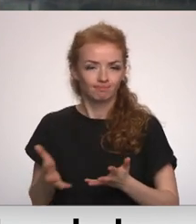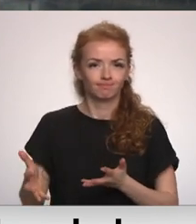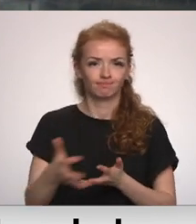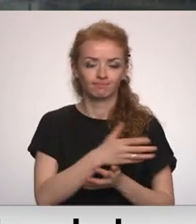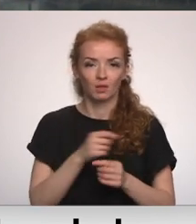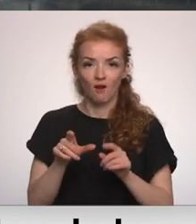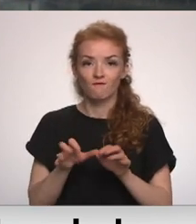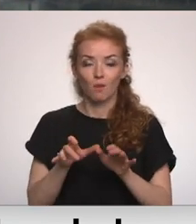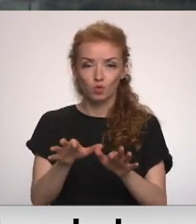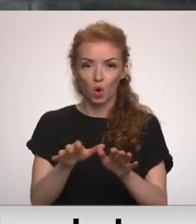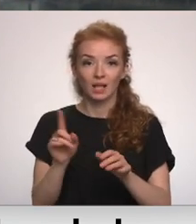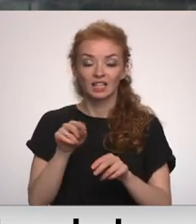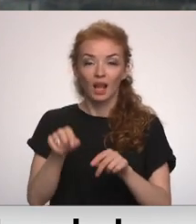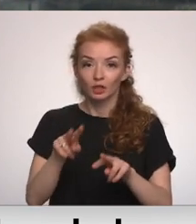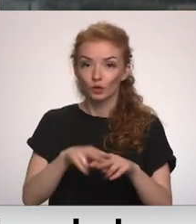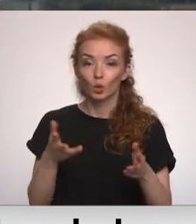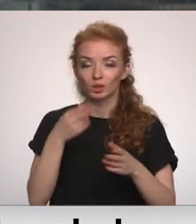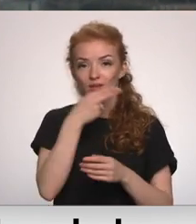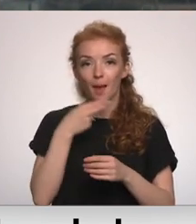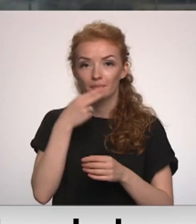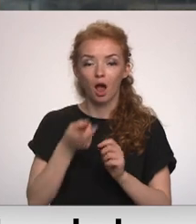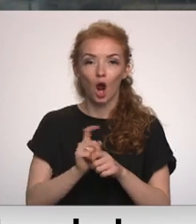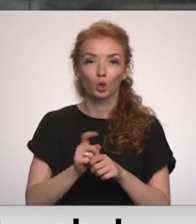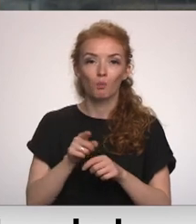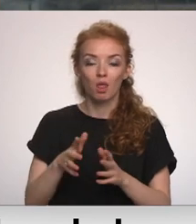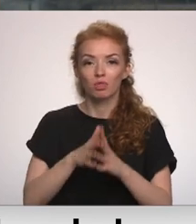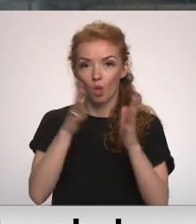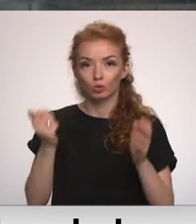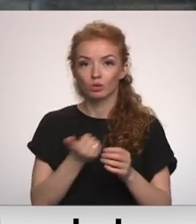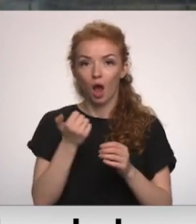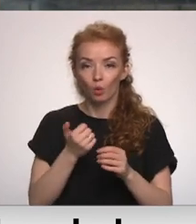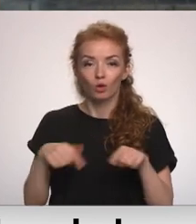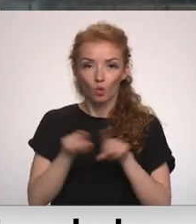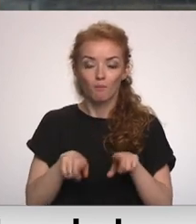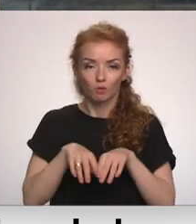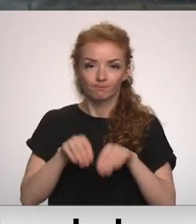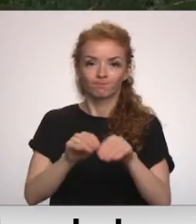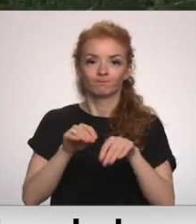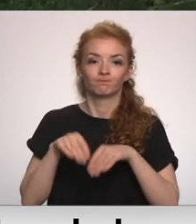Kolorādo vaboles sastopamas vietās, kur saimnieki kartupeļus vairākus gadus pēc kārtas stāda vienu vietu.